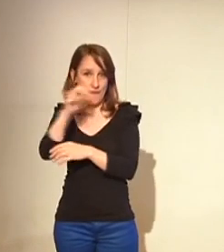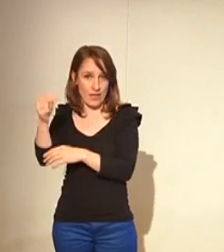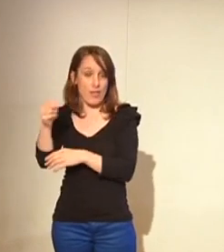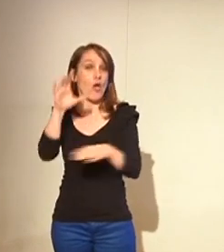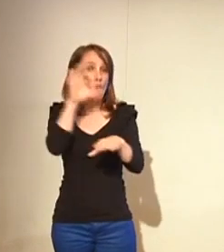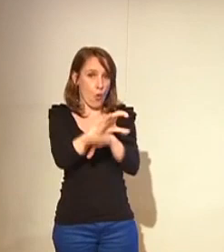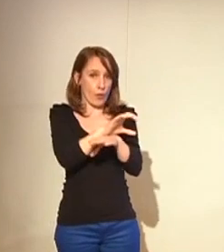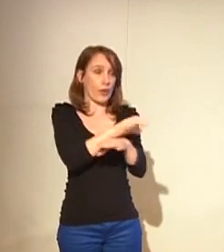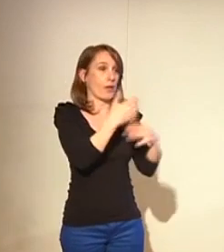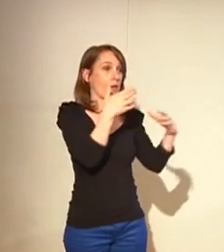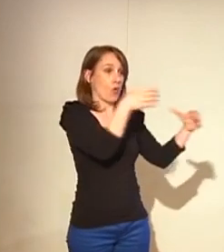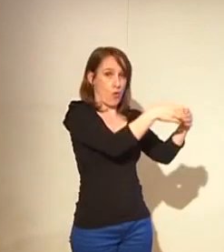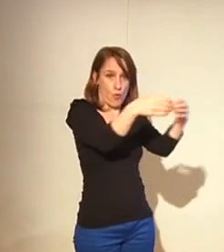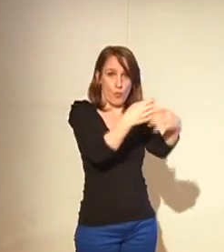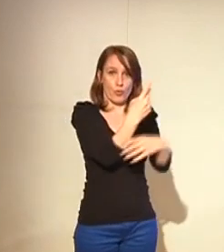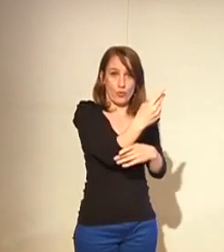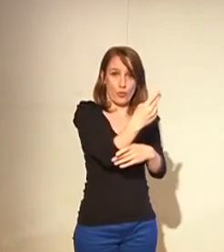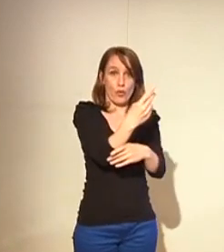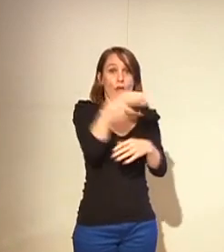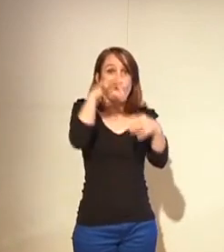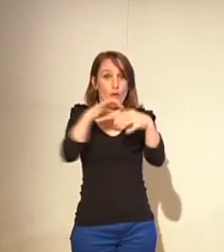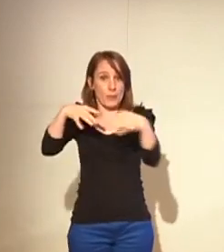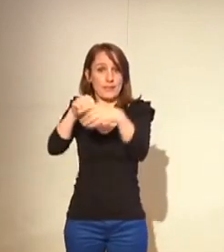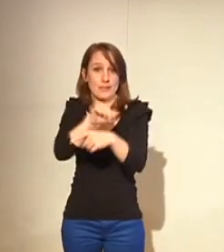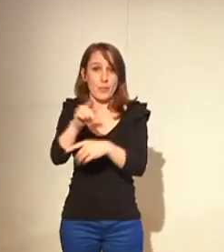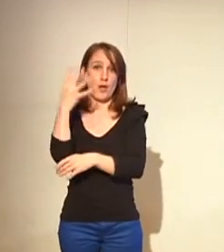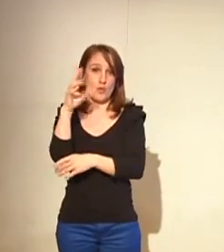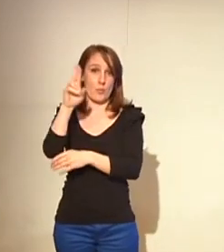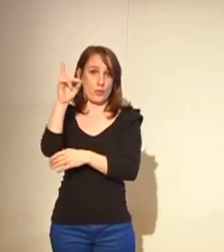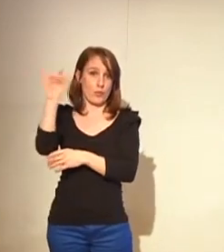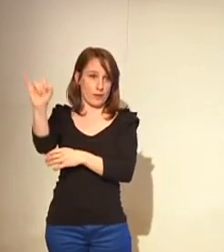est contre de groupes qui ne prend pas part au vote umpudi